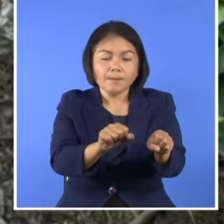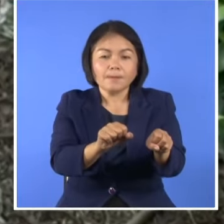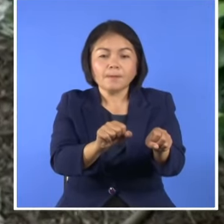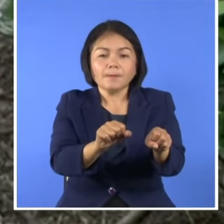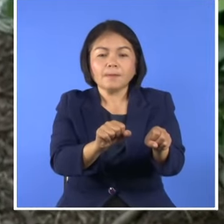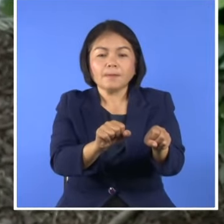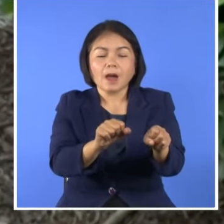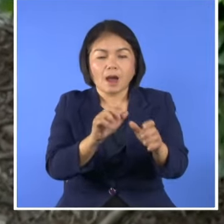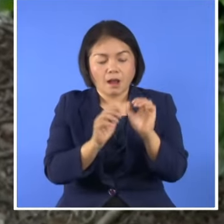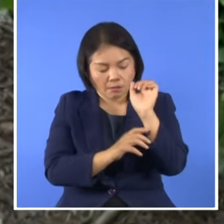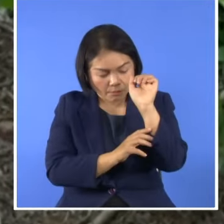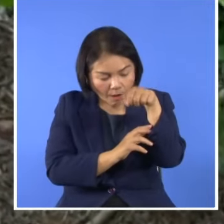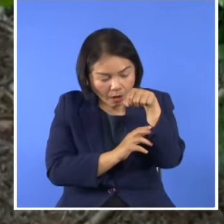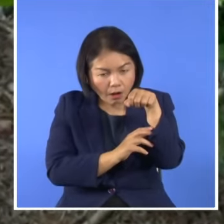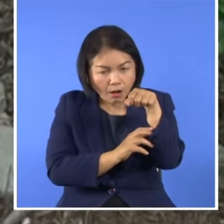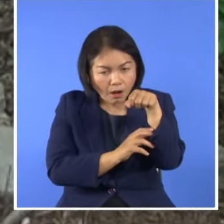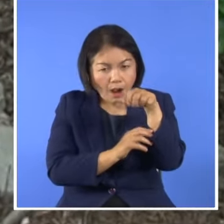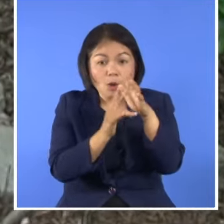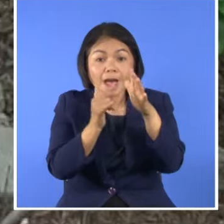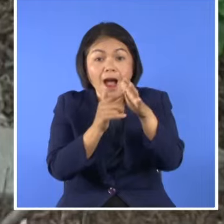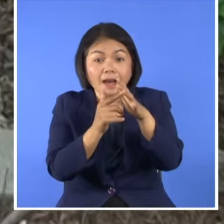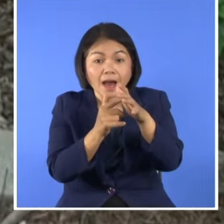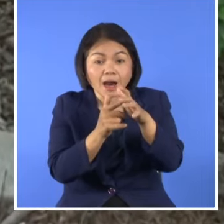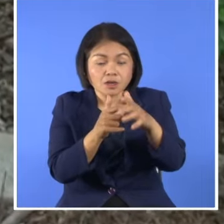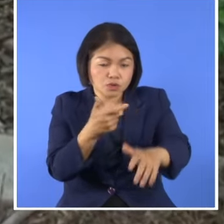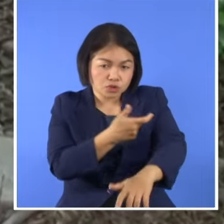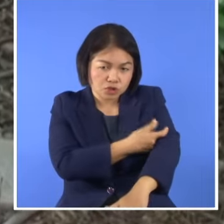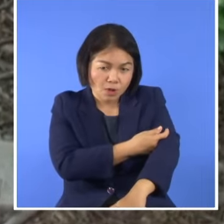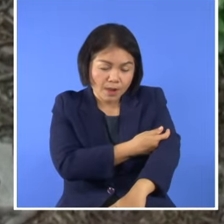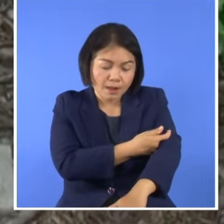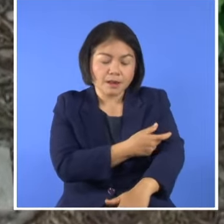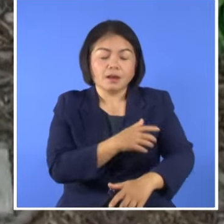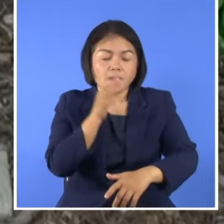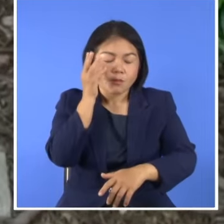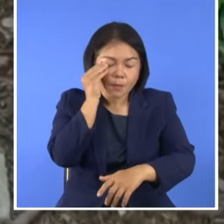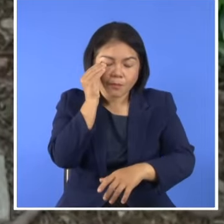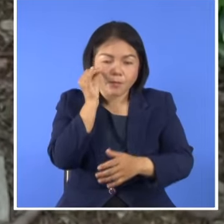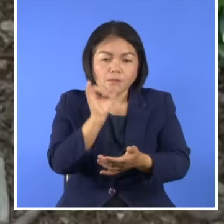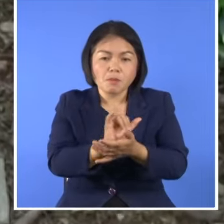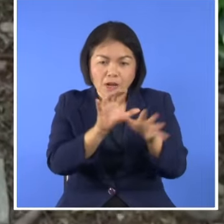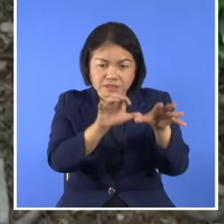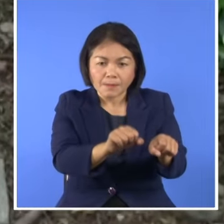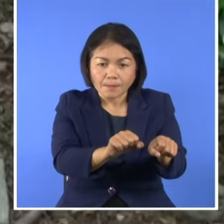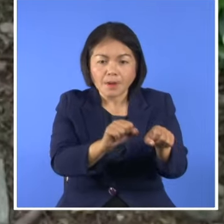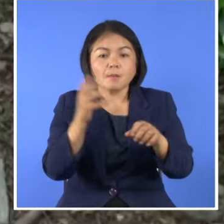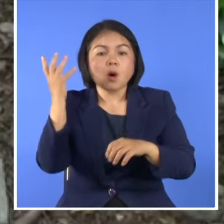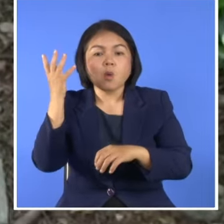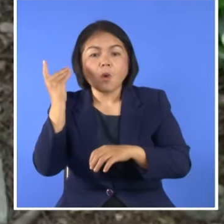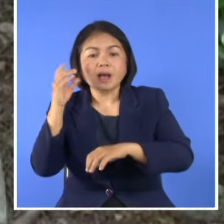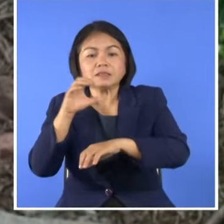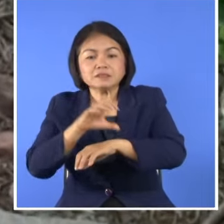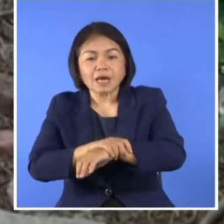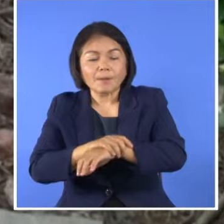เออแล้วนะใช่ๆๆค่อยๆทรุดลงไปในพื้นเขาบอกว่าการปฏิบัติกการเมื่อวานนี้ยังไม่สามารถจับเจ้า